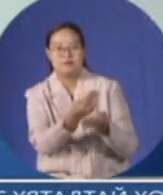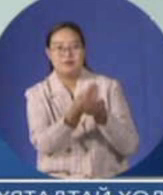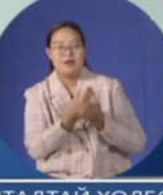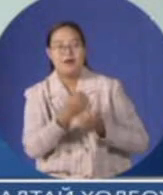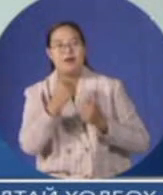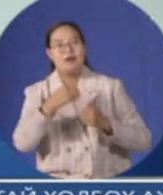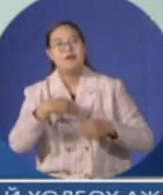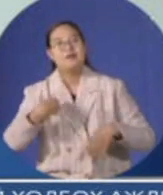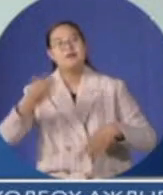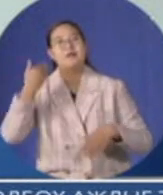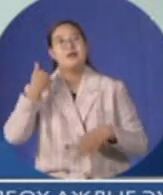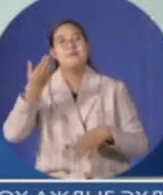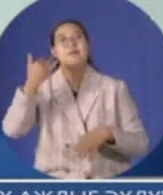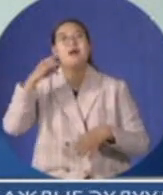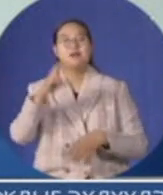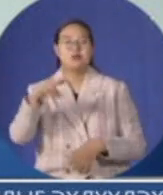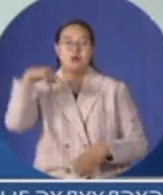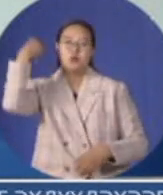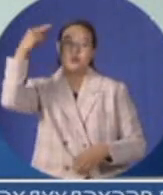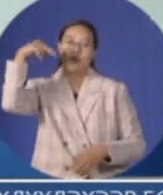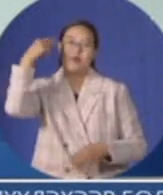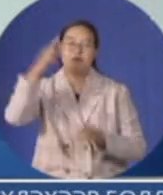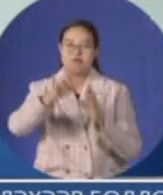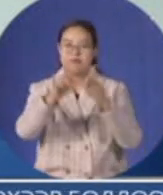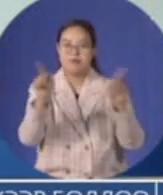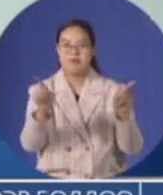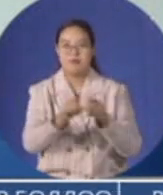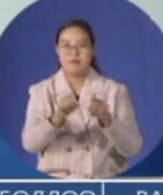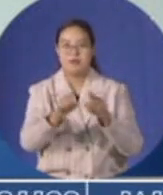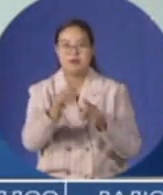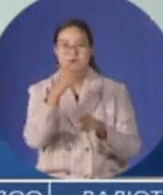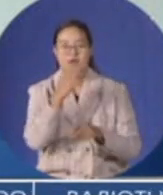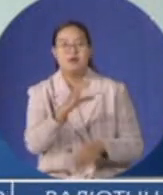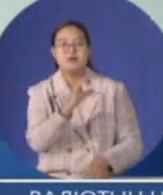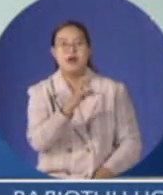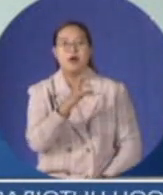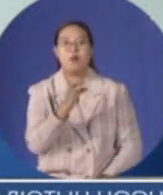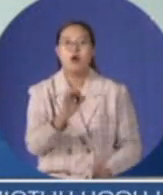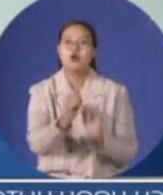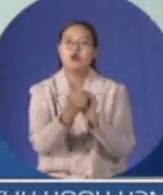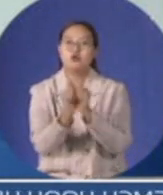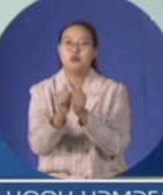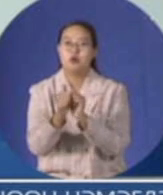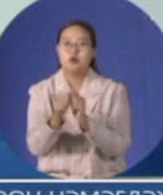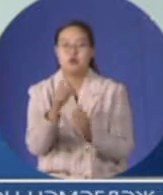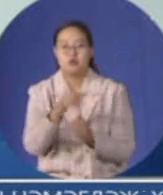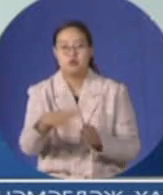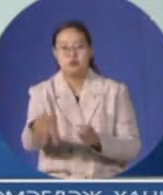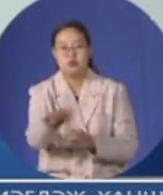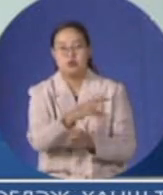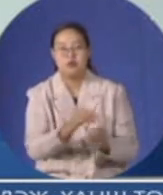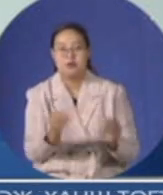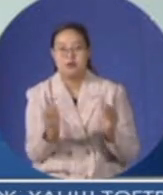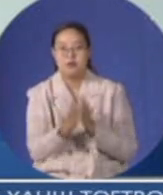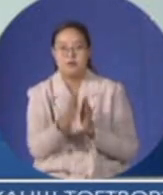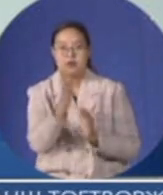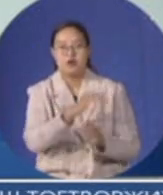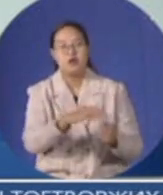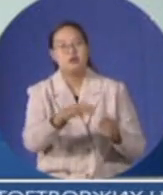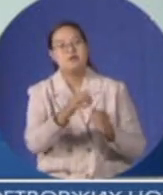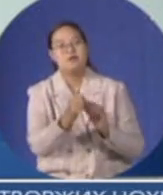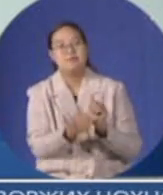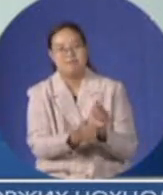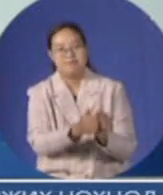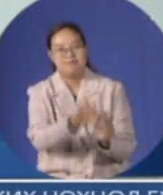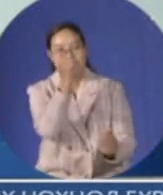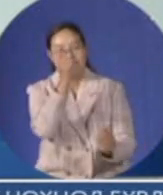гэдэг одоо сайхан дурсамжтай юм зүйлүүдээс үлдэн. Ингээд самбихаа спортын хамт олонд спортын одоо өндөр амжилт